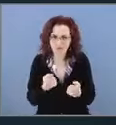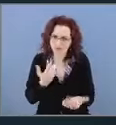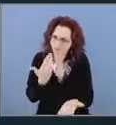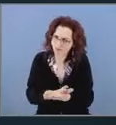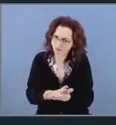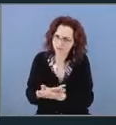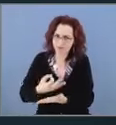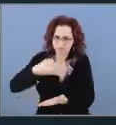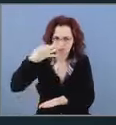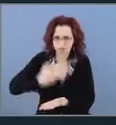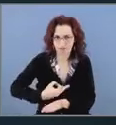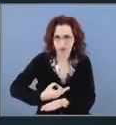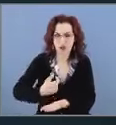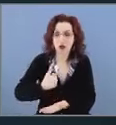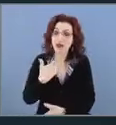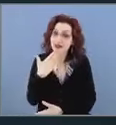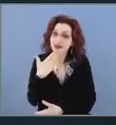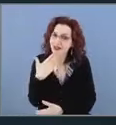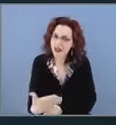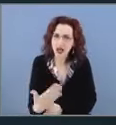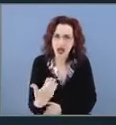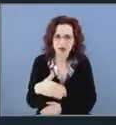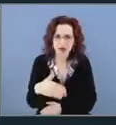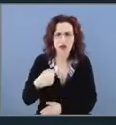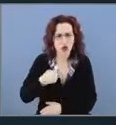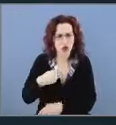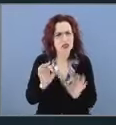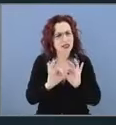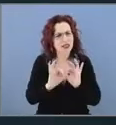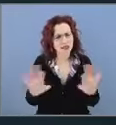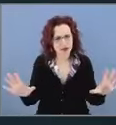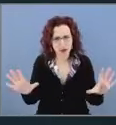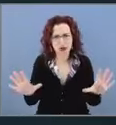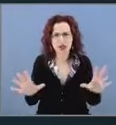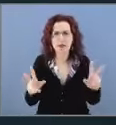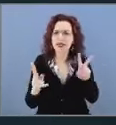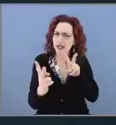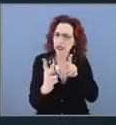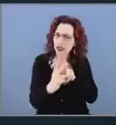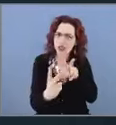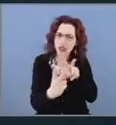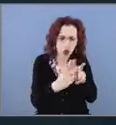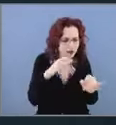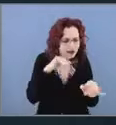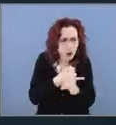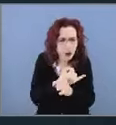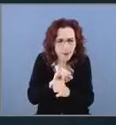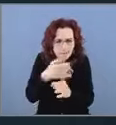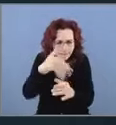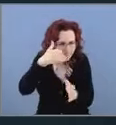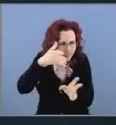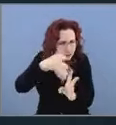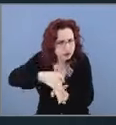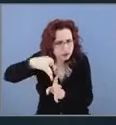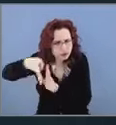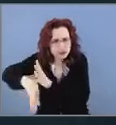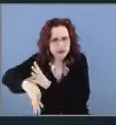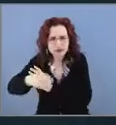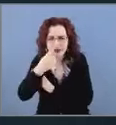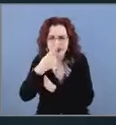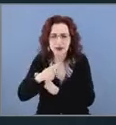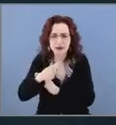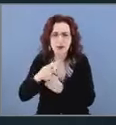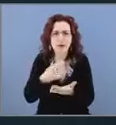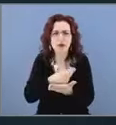disponibili a fare degli incontri più di dettaglio, più specifici su progettualità concrete, ma ci piace dire